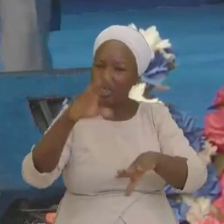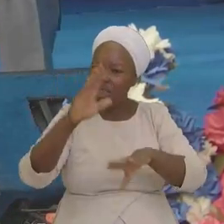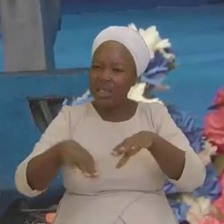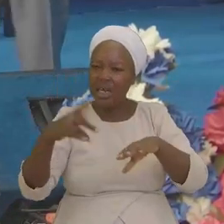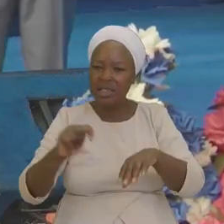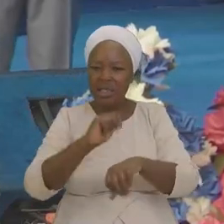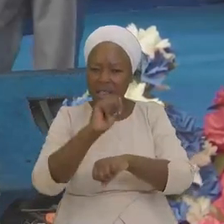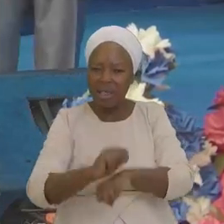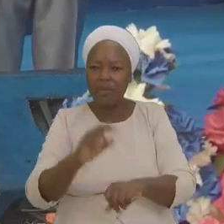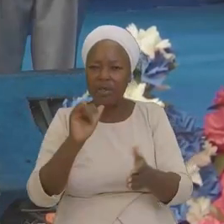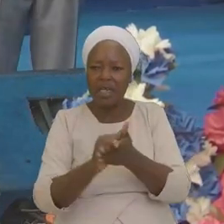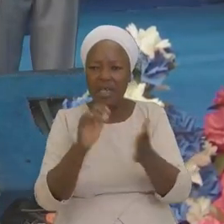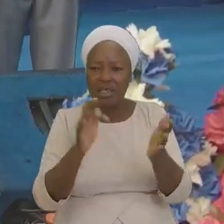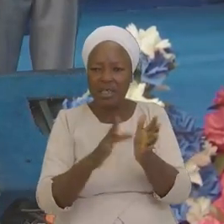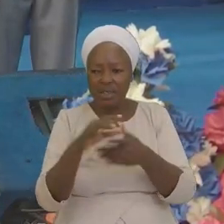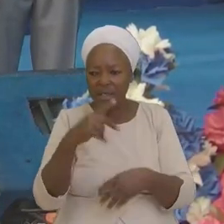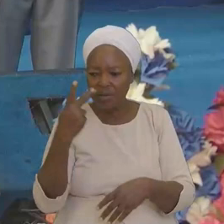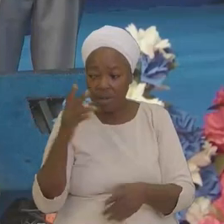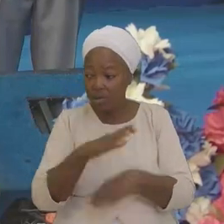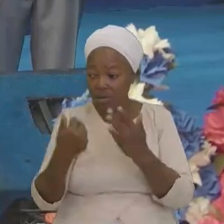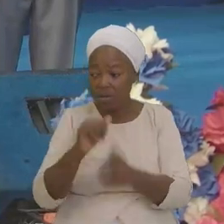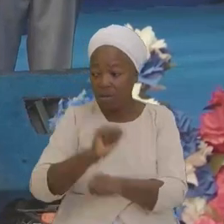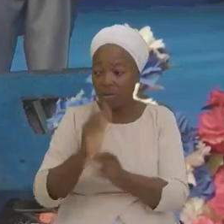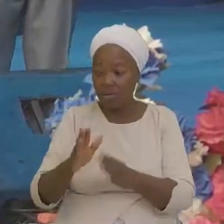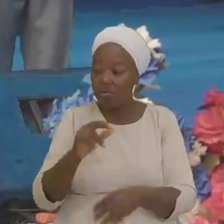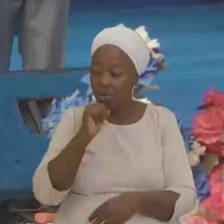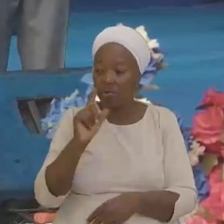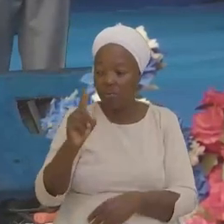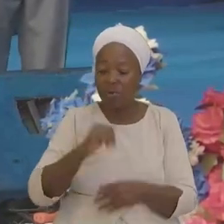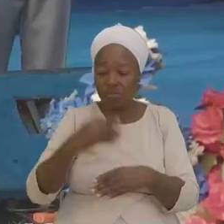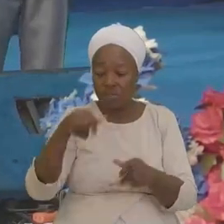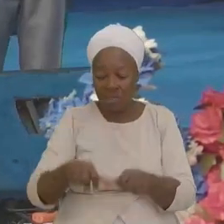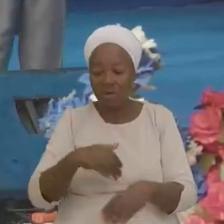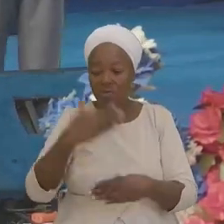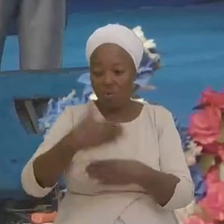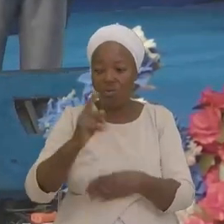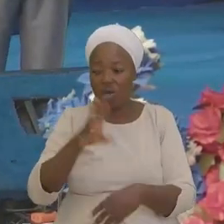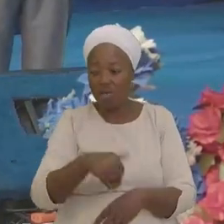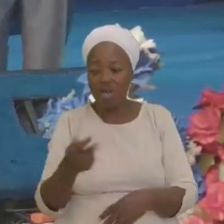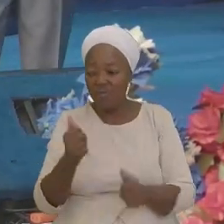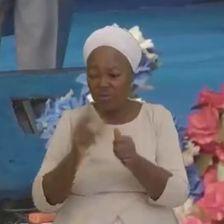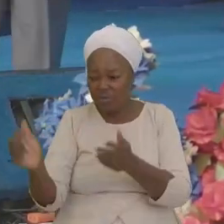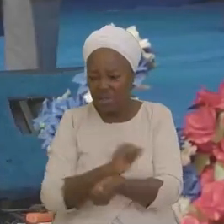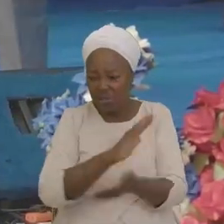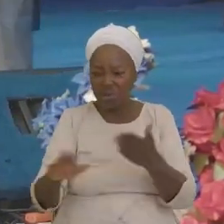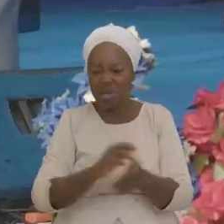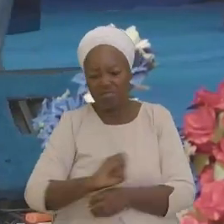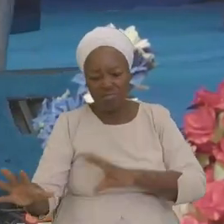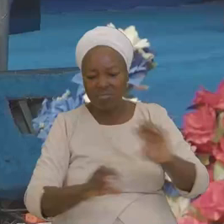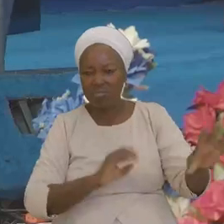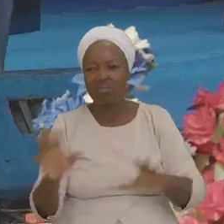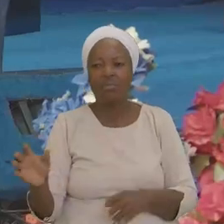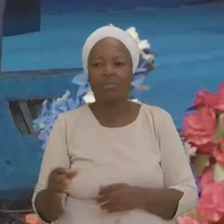Il est plus important que le temple que Jésus a dit. Ces pierres, aucune pierre ne restera l'une sur